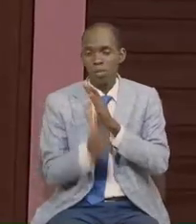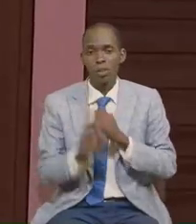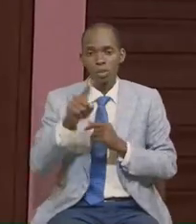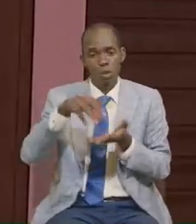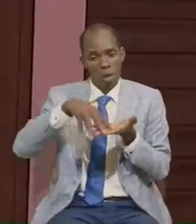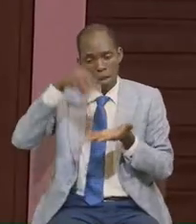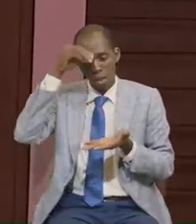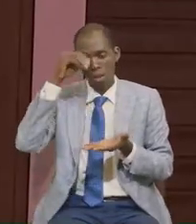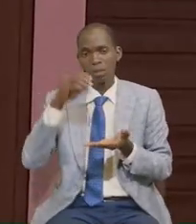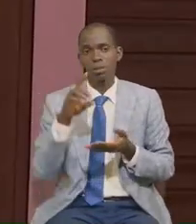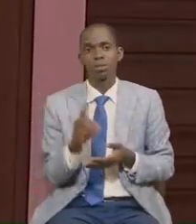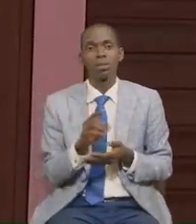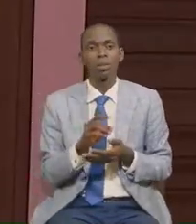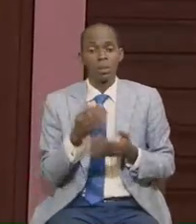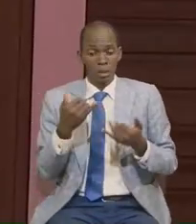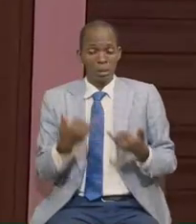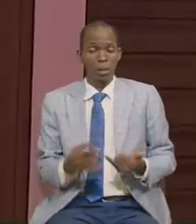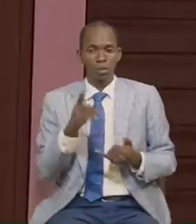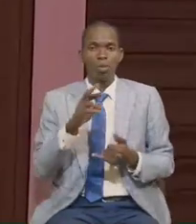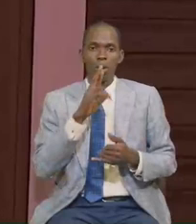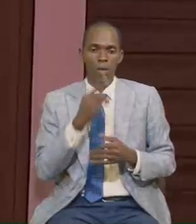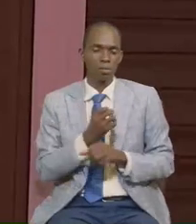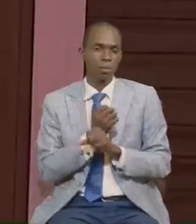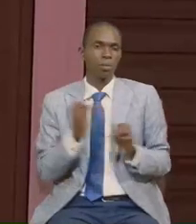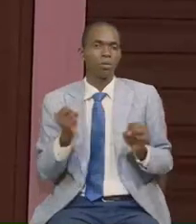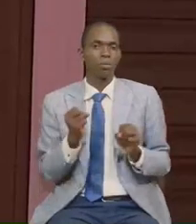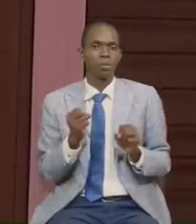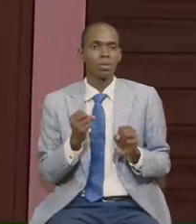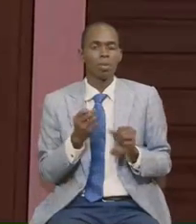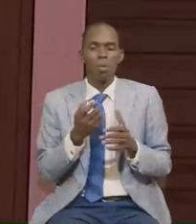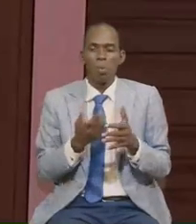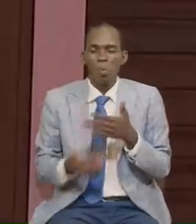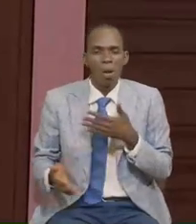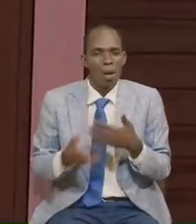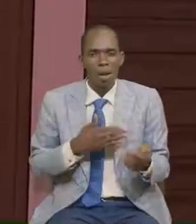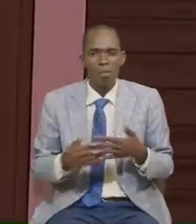maintenant, vous êtes nés de nouveau. Peu importe ce que vous avez,